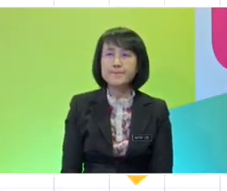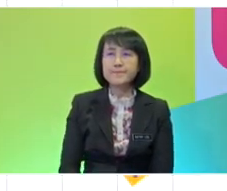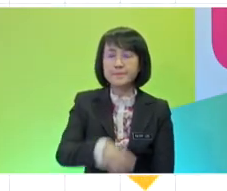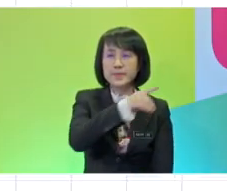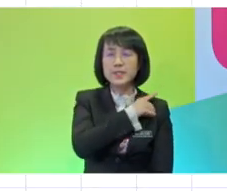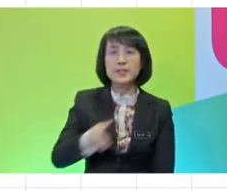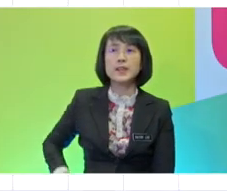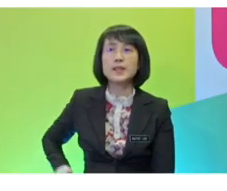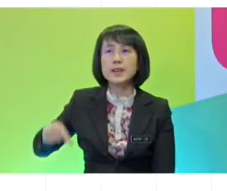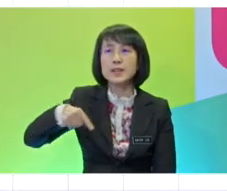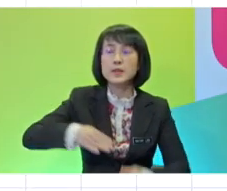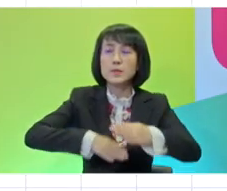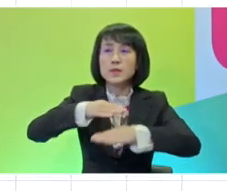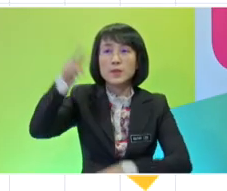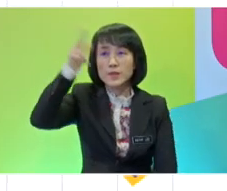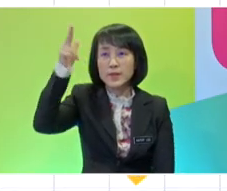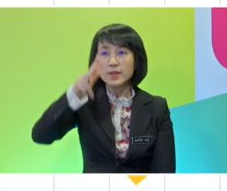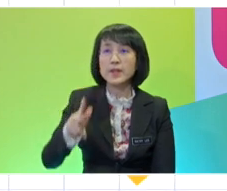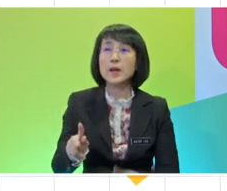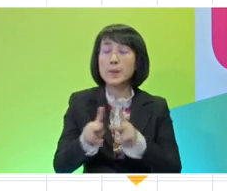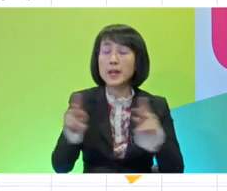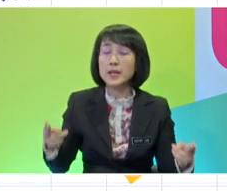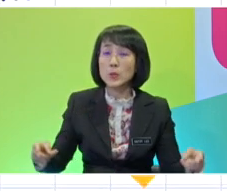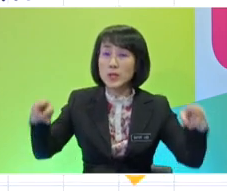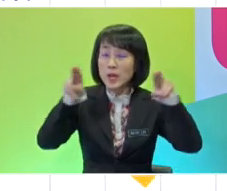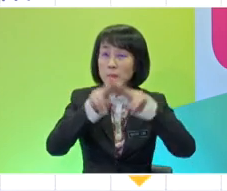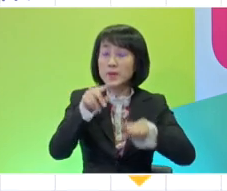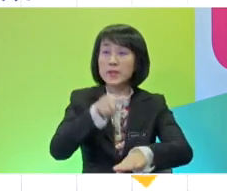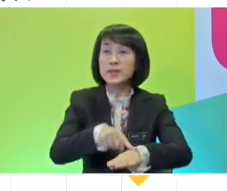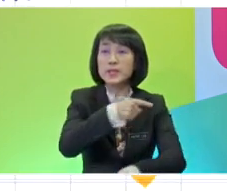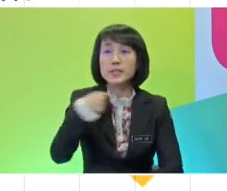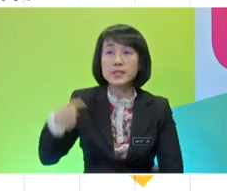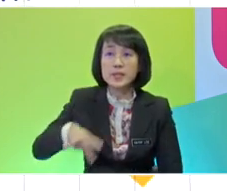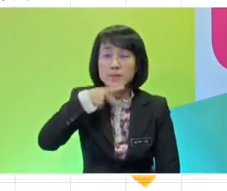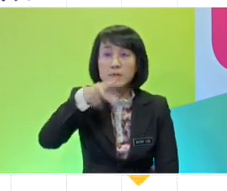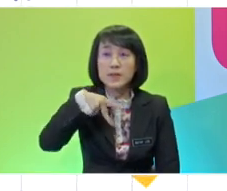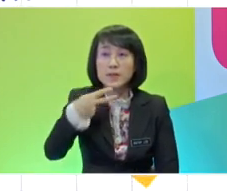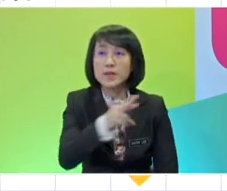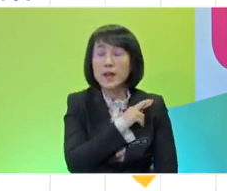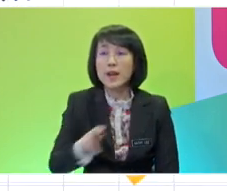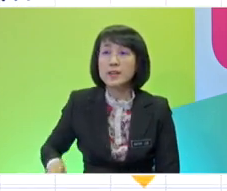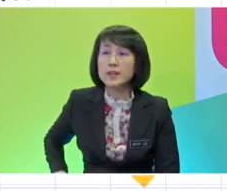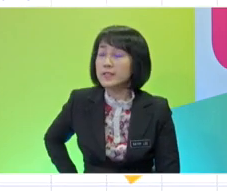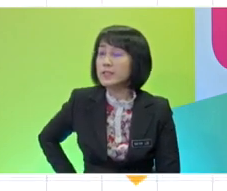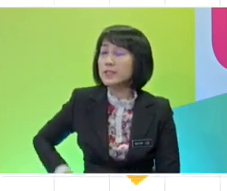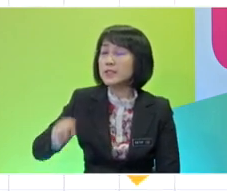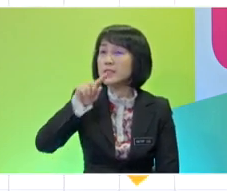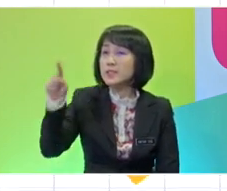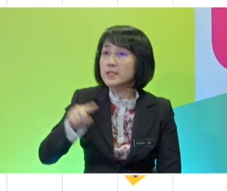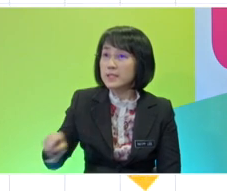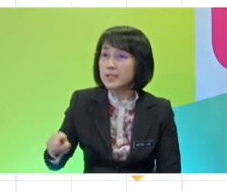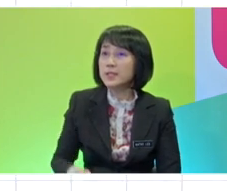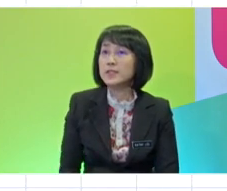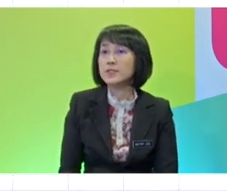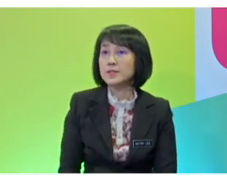muncul sebagai kerajaan paling utama di China Pada masa itu pemerintahan raja seng atau gelarannya sebagai Maharaja